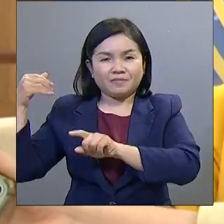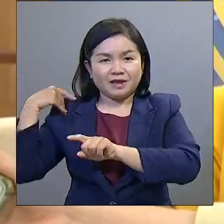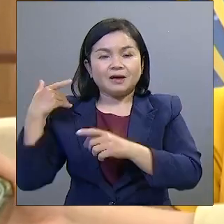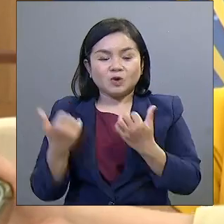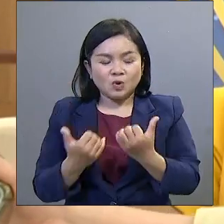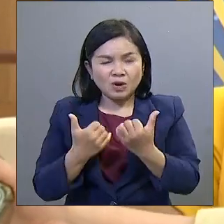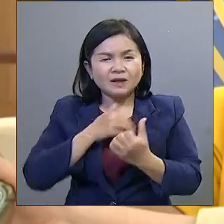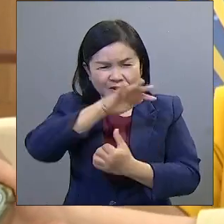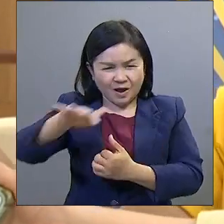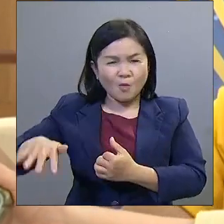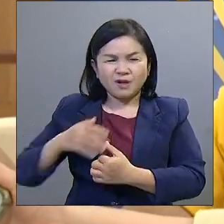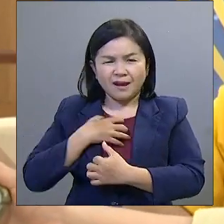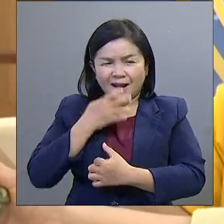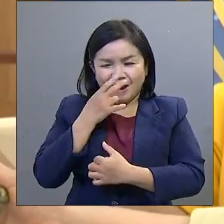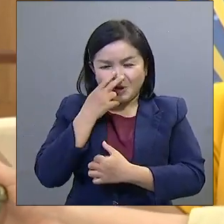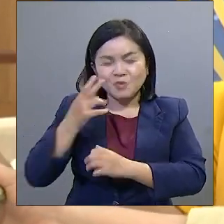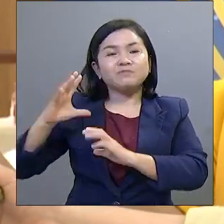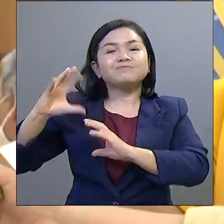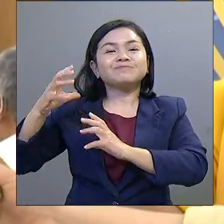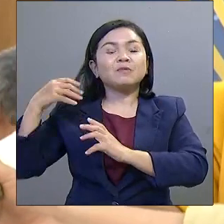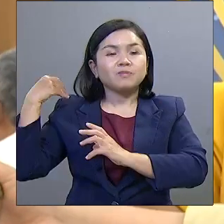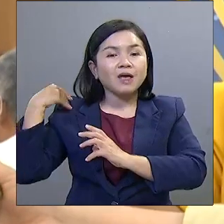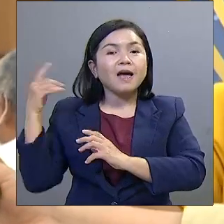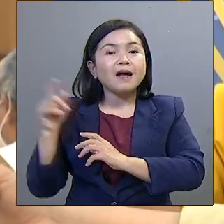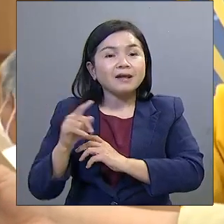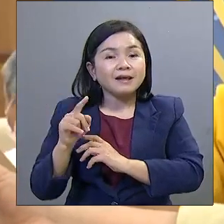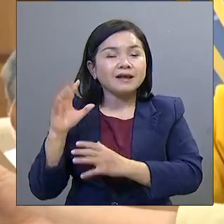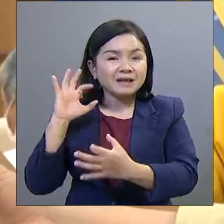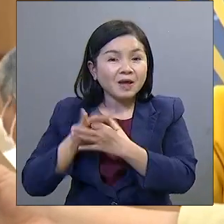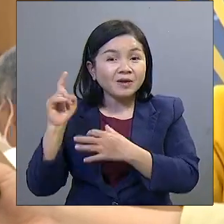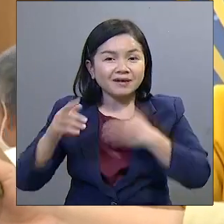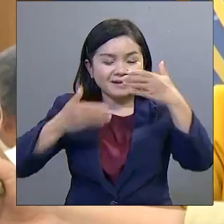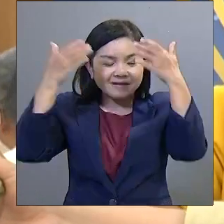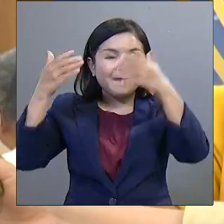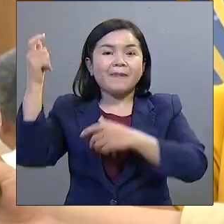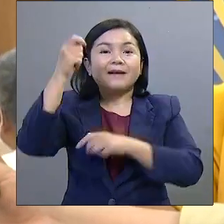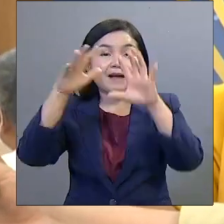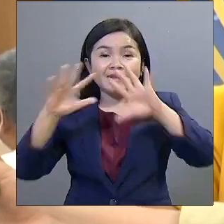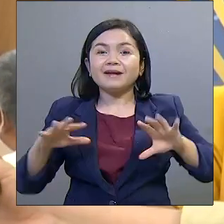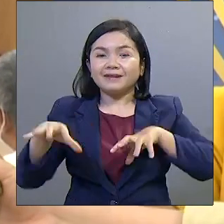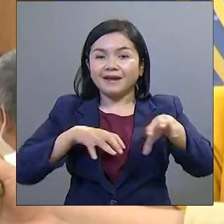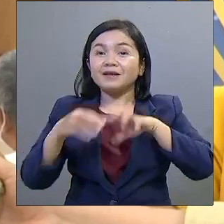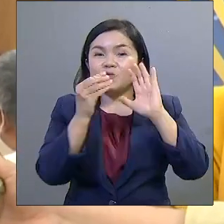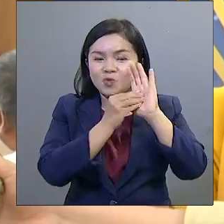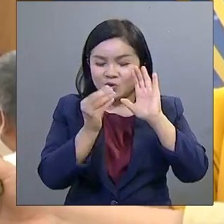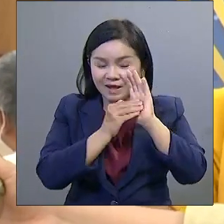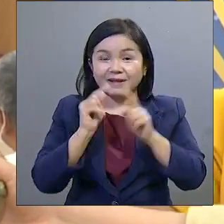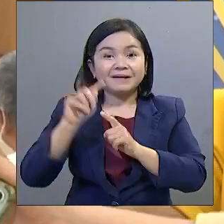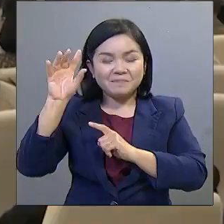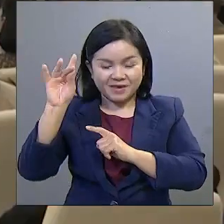ไม่อยากให้ทุกท่านพลาดนะครับก็มาชมกันให้มากๆสำหรับงานบัฟเทศกาลภาพยนตร์อาเซียนแห่งกรุงเทพมหานครในครั้งที่8